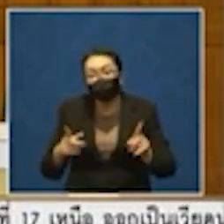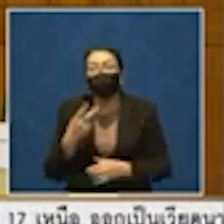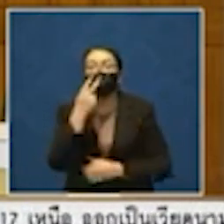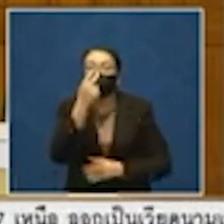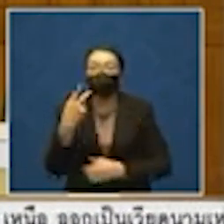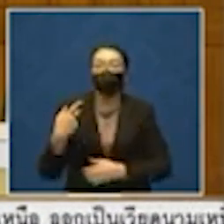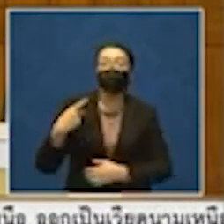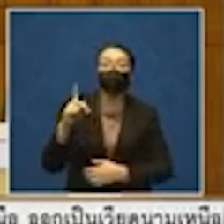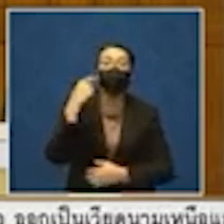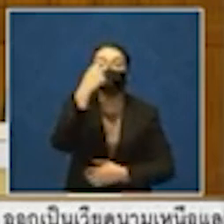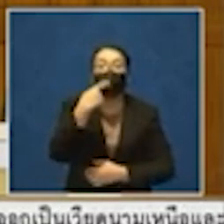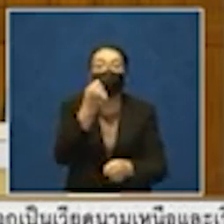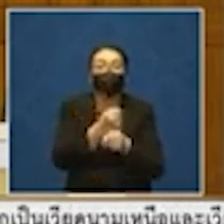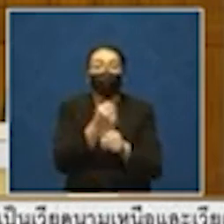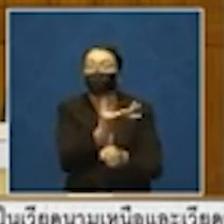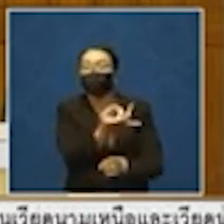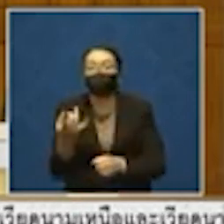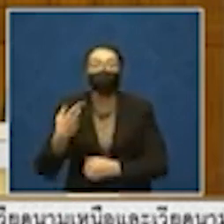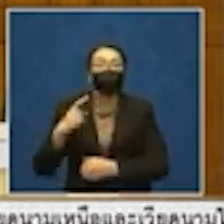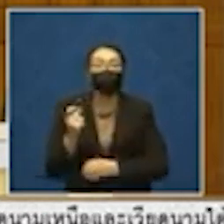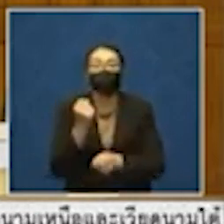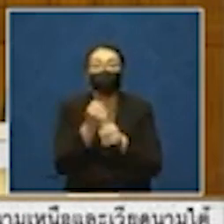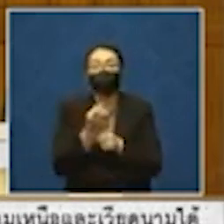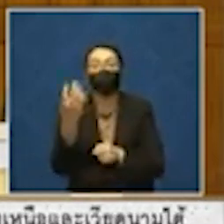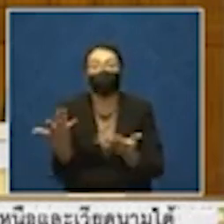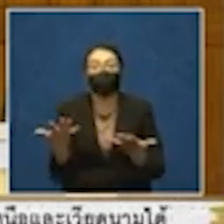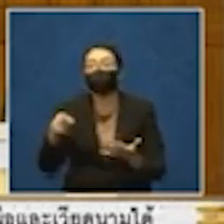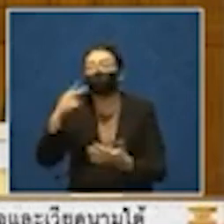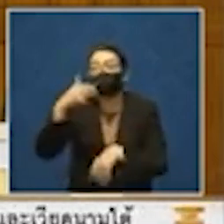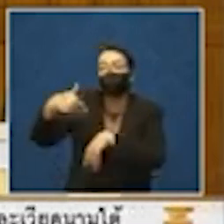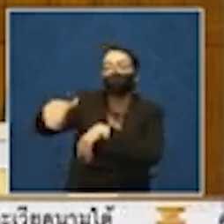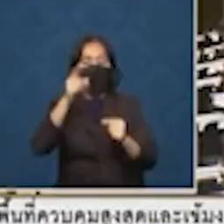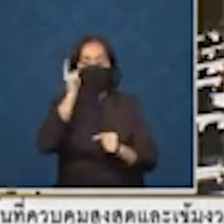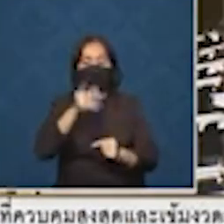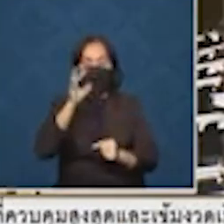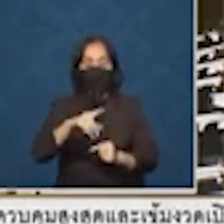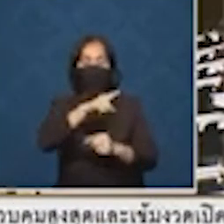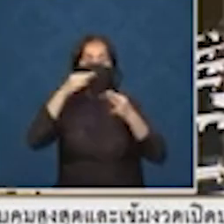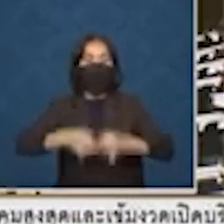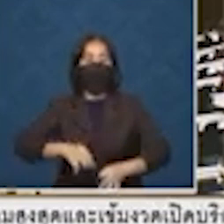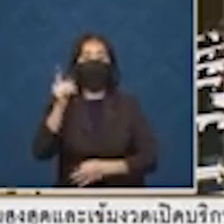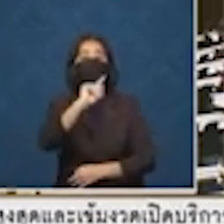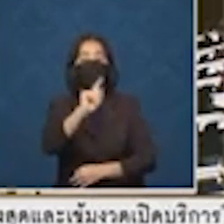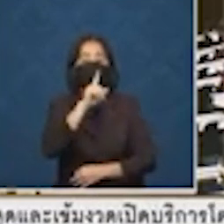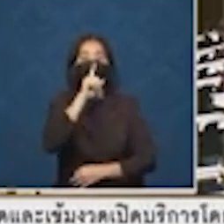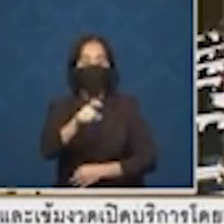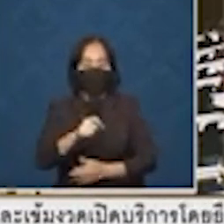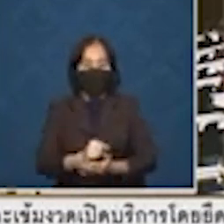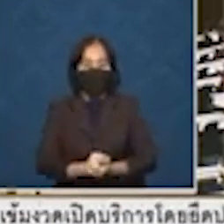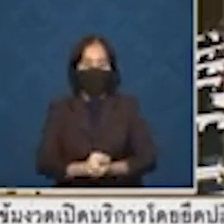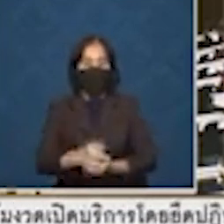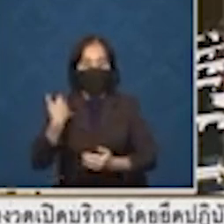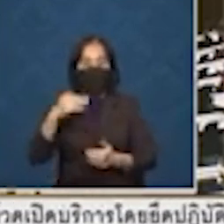ถ้าพูดกันแต่เรื่องที่มันไม่ดีมากๆนักมันก็ทุกอย่างมันก็รวนไปหมดอ่ะหาสิ่งดีๆมาหากันให้เจอมึ